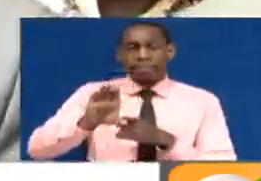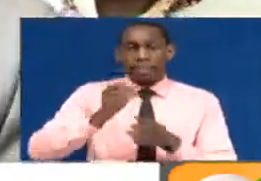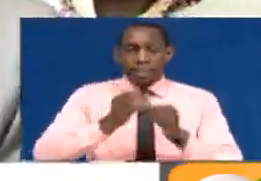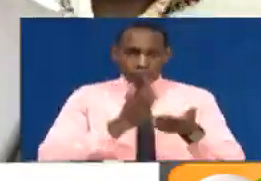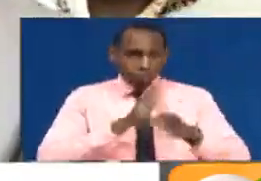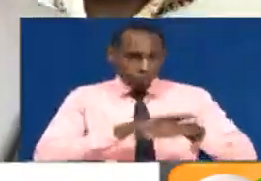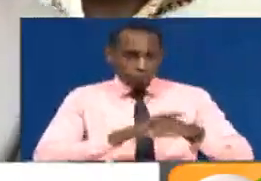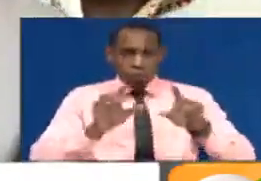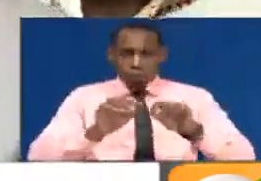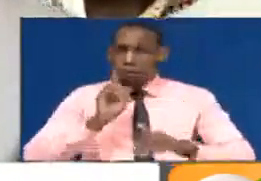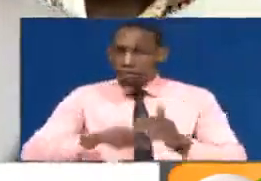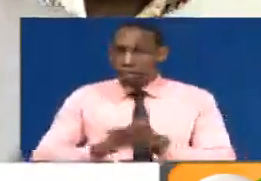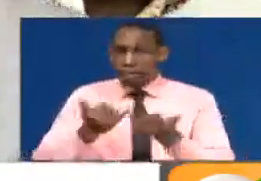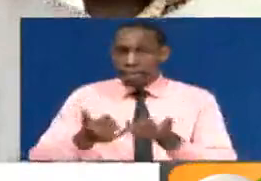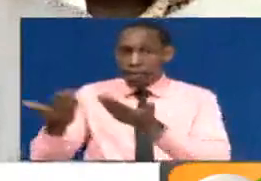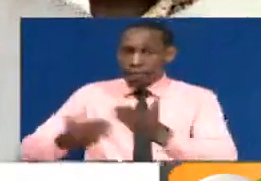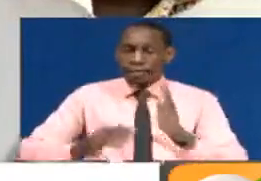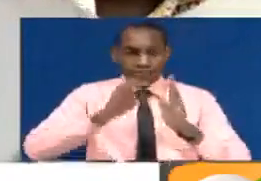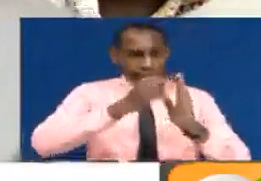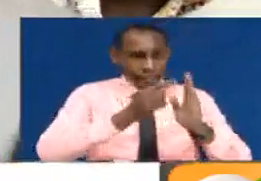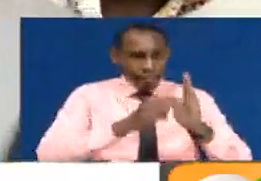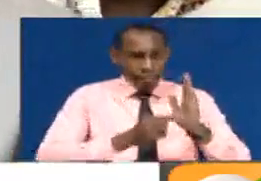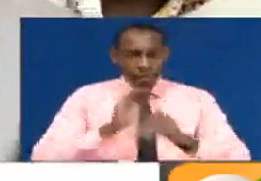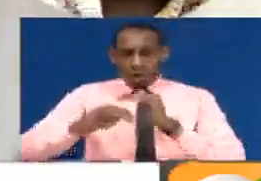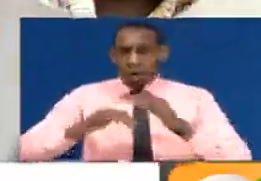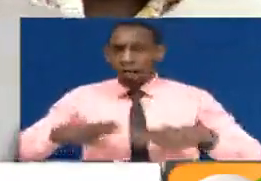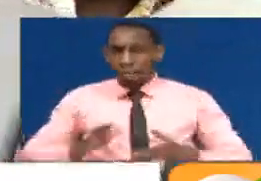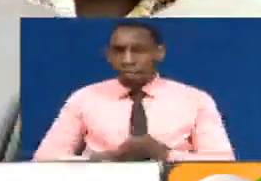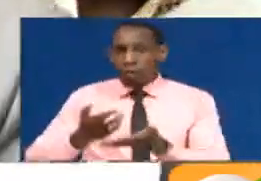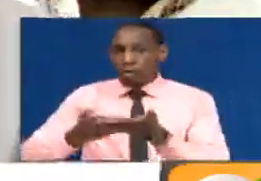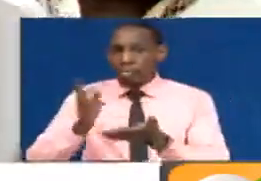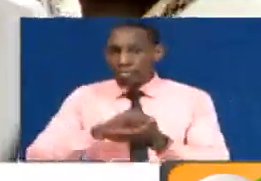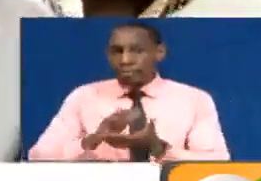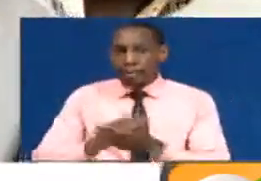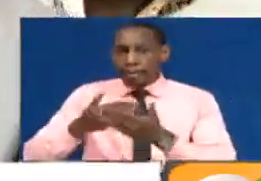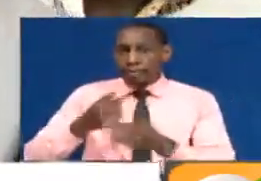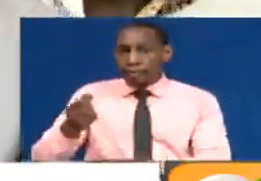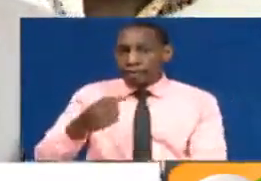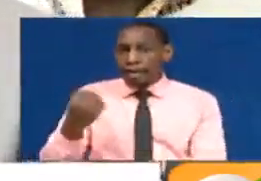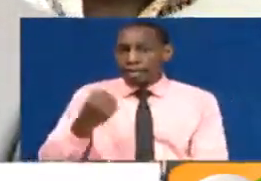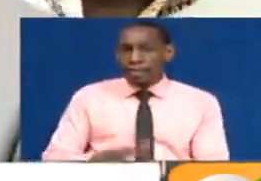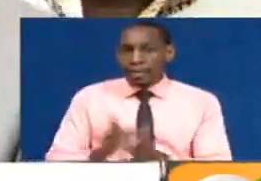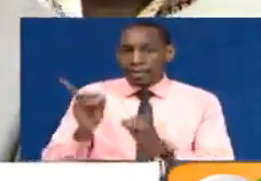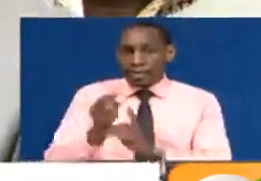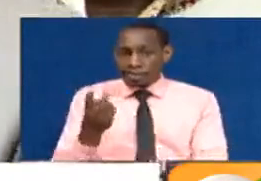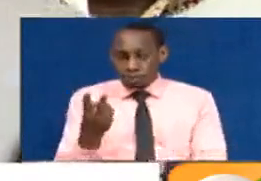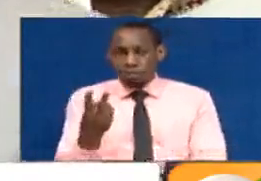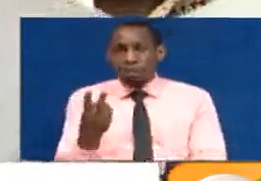wazuri, wangesema wacha tulete list ya wale watu wenye walikuwa registered by May tarehe